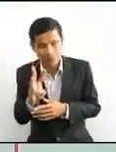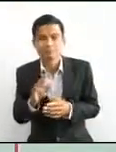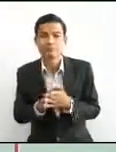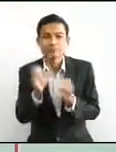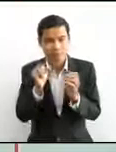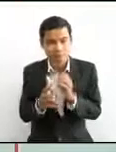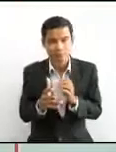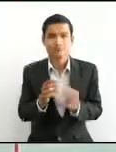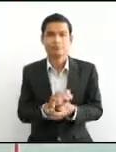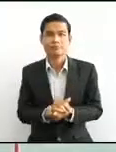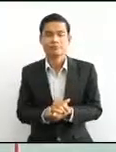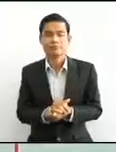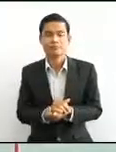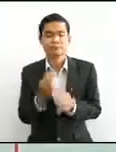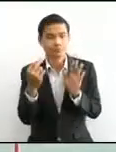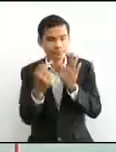bầy, chắp đàm.